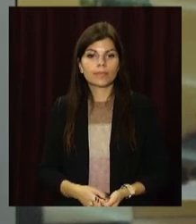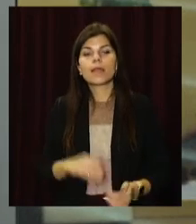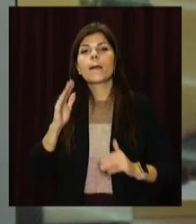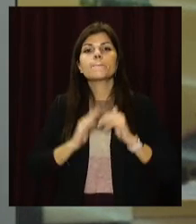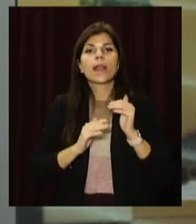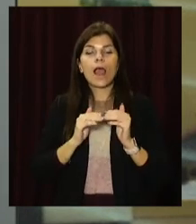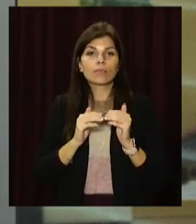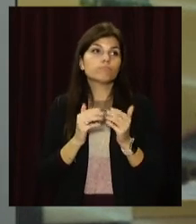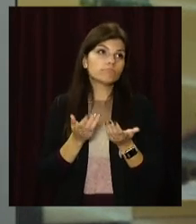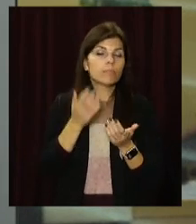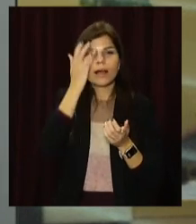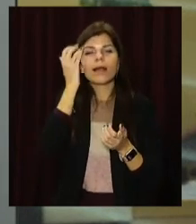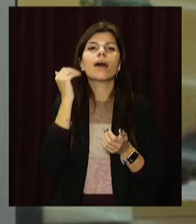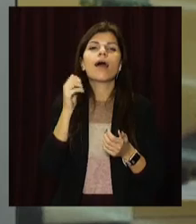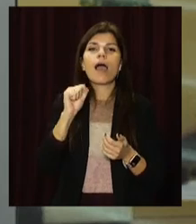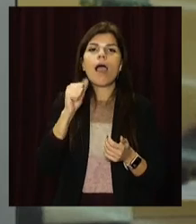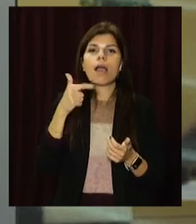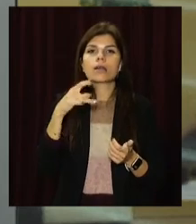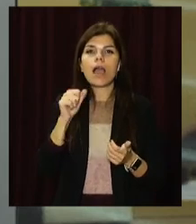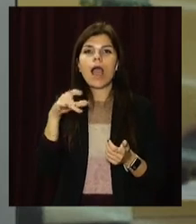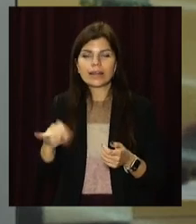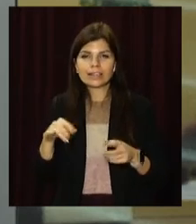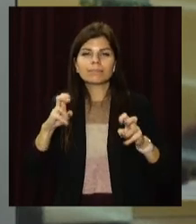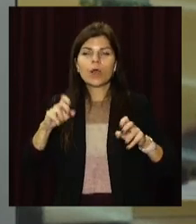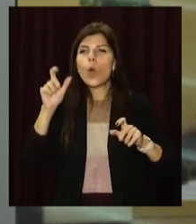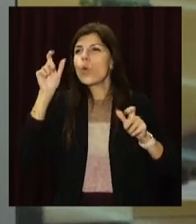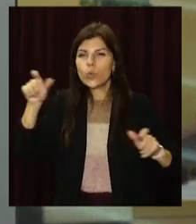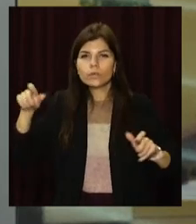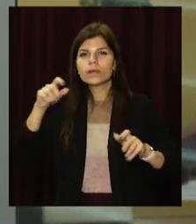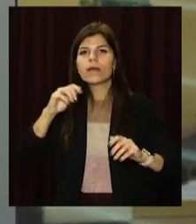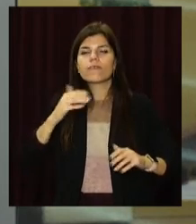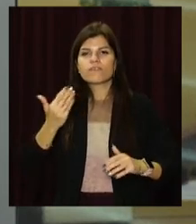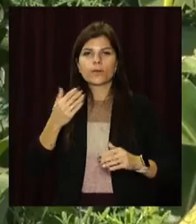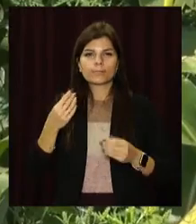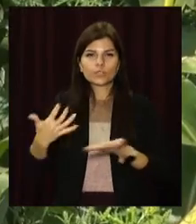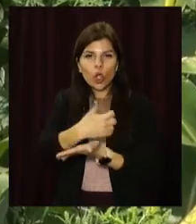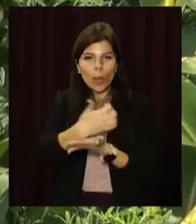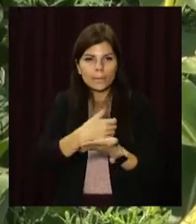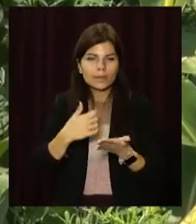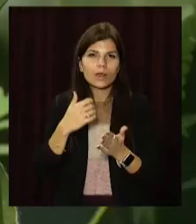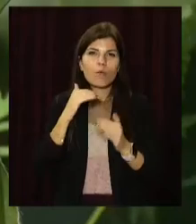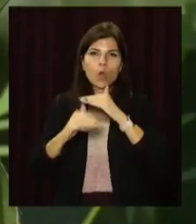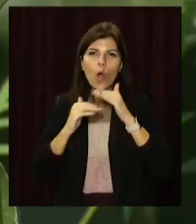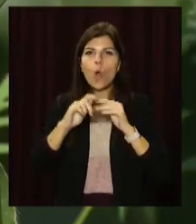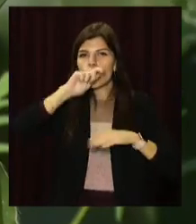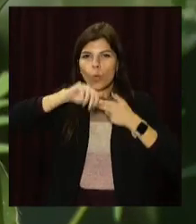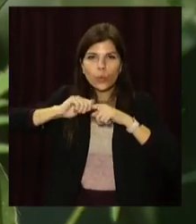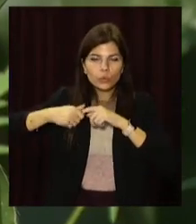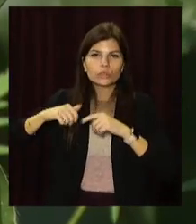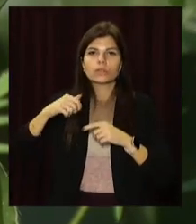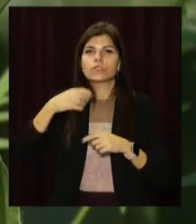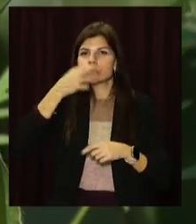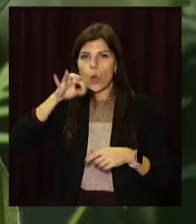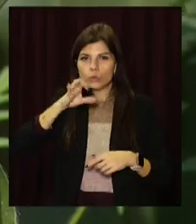Практично на фініші. Аграрії Дніпропетровщини завершують збір пісніх зернових. Нині працюють на полях з кукурудзою, соняшником,